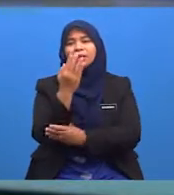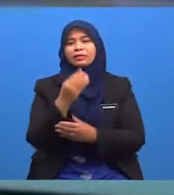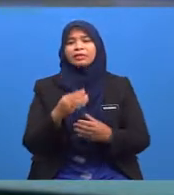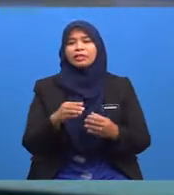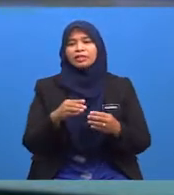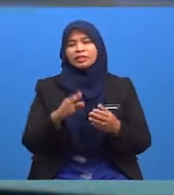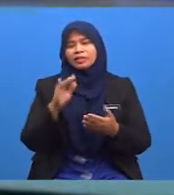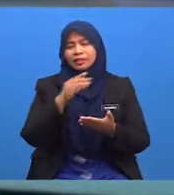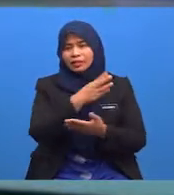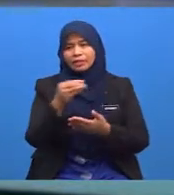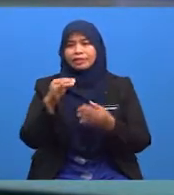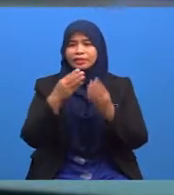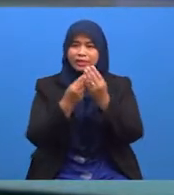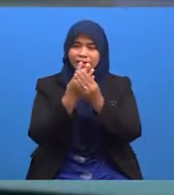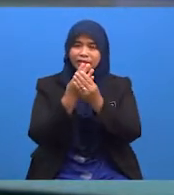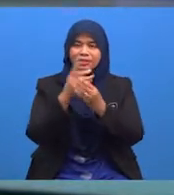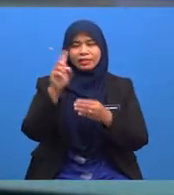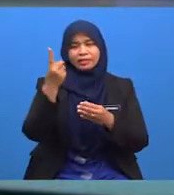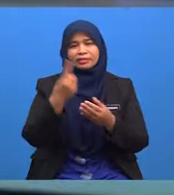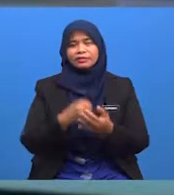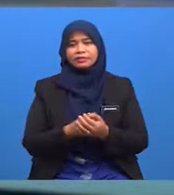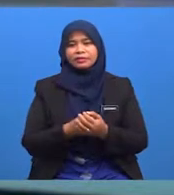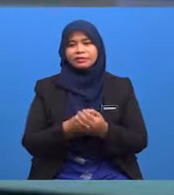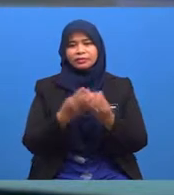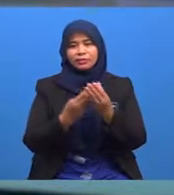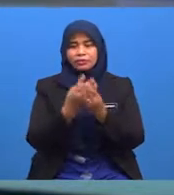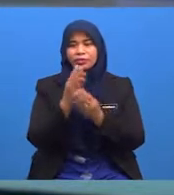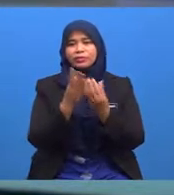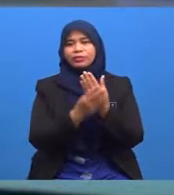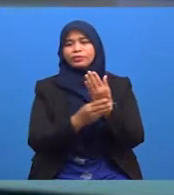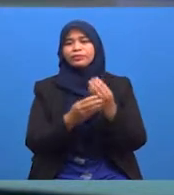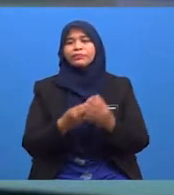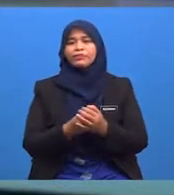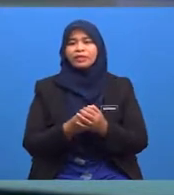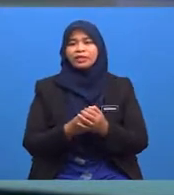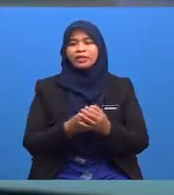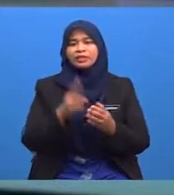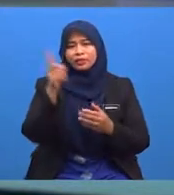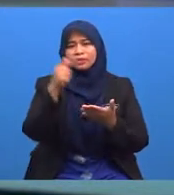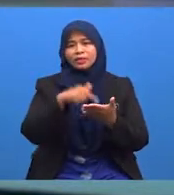yang perlu diwudukkan. Selain itu, kecederaan di dahi